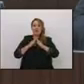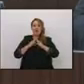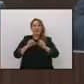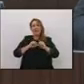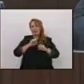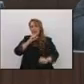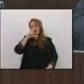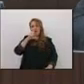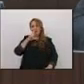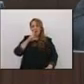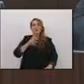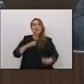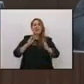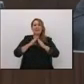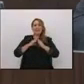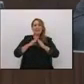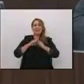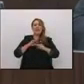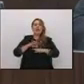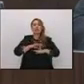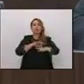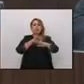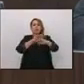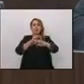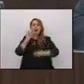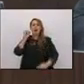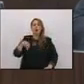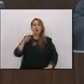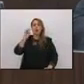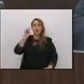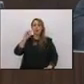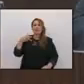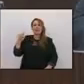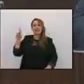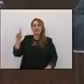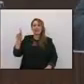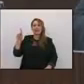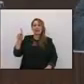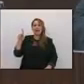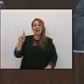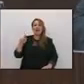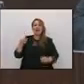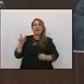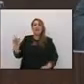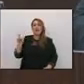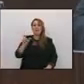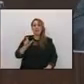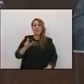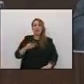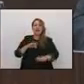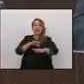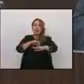كسكنات مسيره من طرف الدواوين تصبح املاك للمواطن، العمليه جائريه. اما بالنسبه للزياره كما